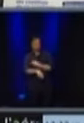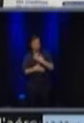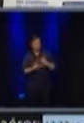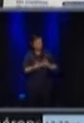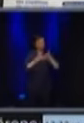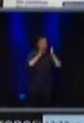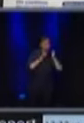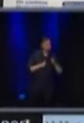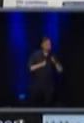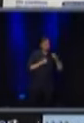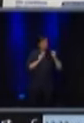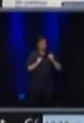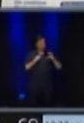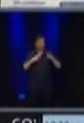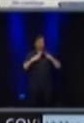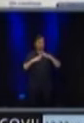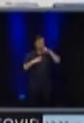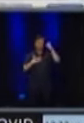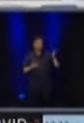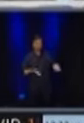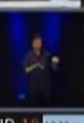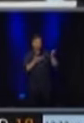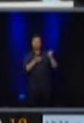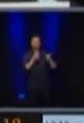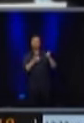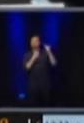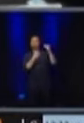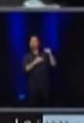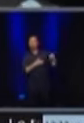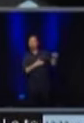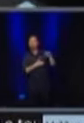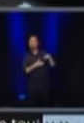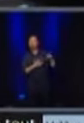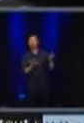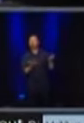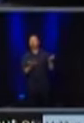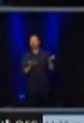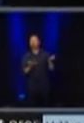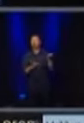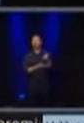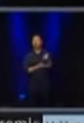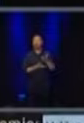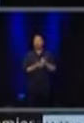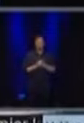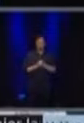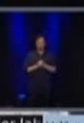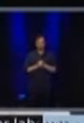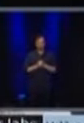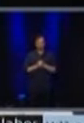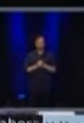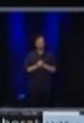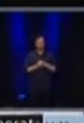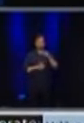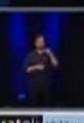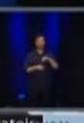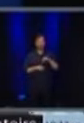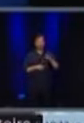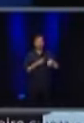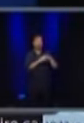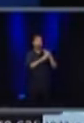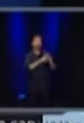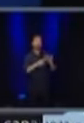et des limites comme elles ont eu l'année dernière? Ah, c'est clair que c'est la première bonne nouvelle pour notre réseau. La